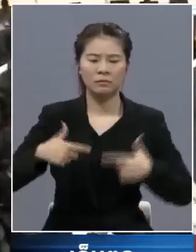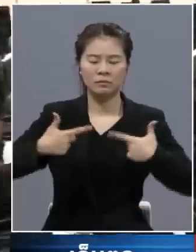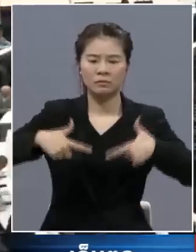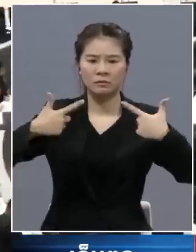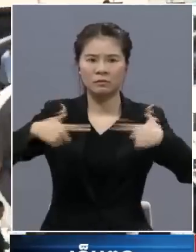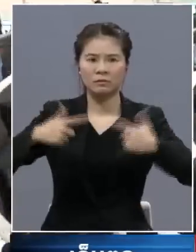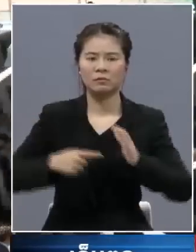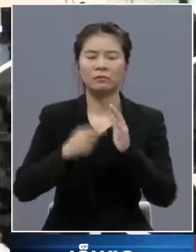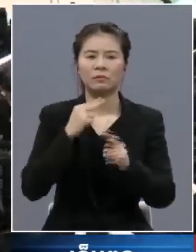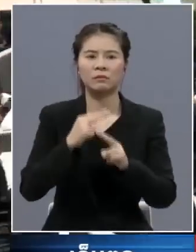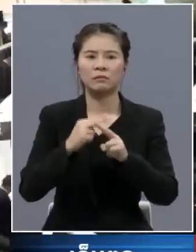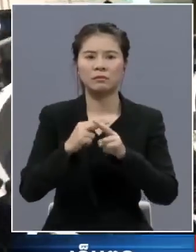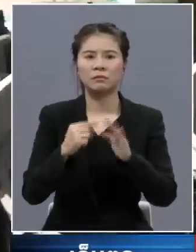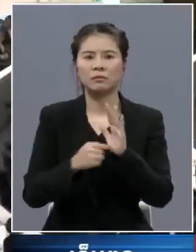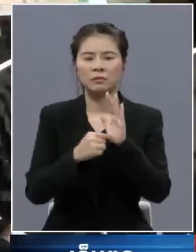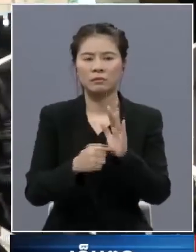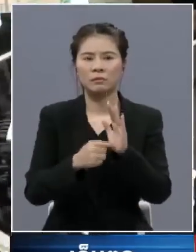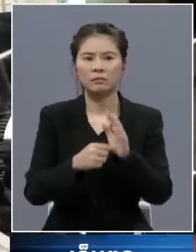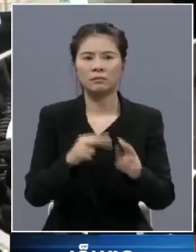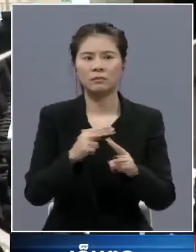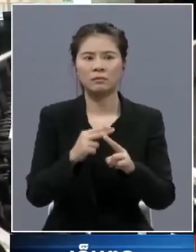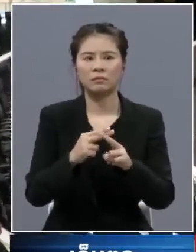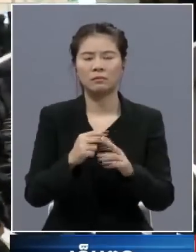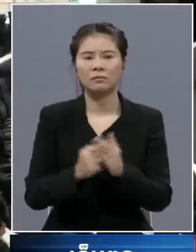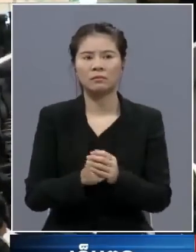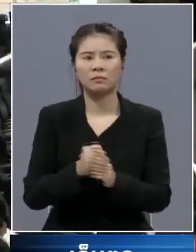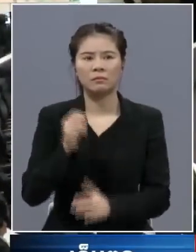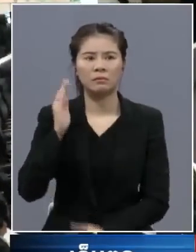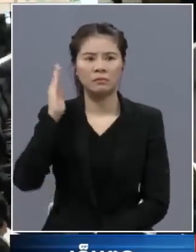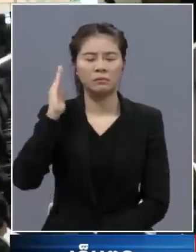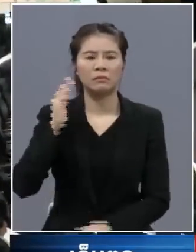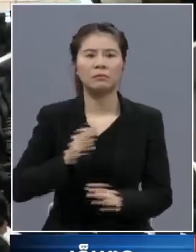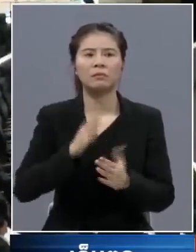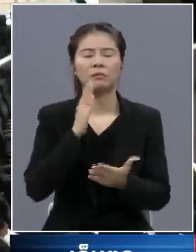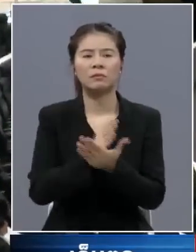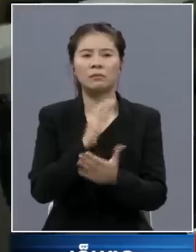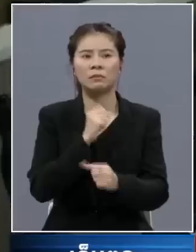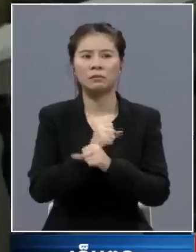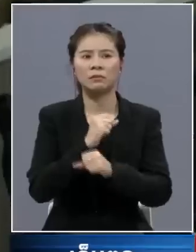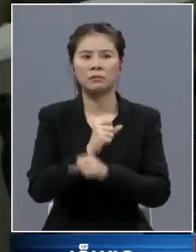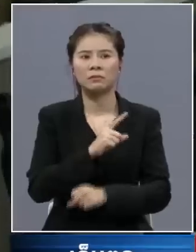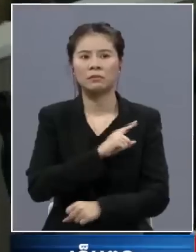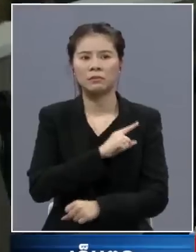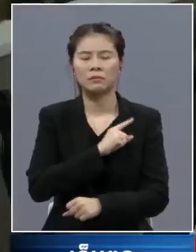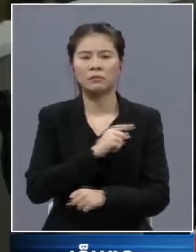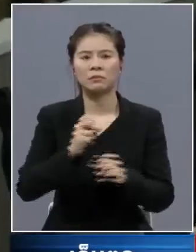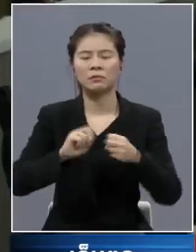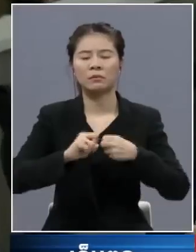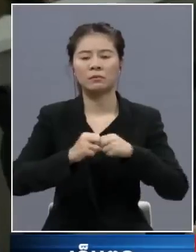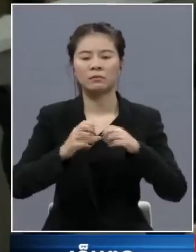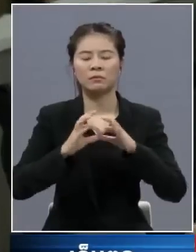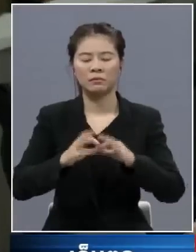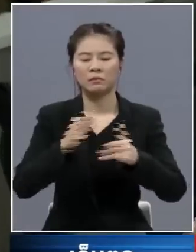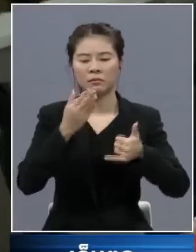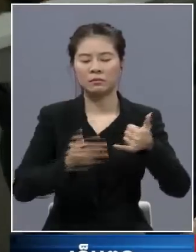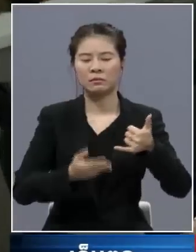าแน่นอนว่าที่ประชุมรัฐสภาจะไม่โหวตให้เนื่องจากถูกสั่งให้หยุดปฏิบัติหน้าที่และยังมีปัญหาเรื่องของคุณสมบัติอยู่จังหวะนี้